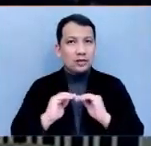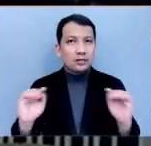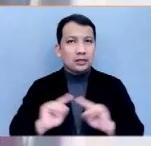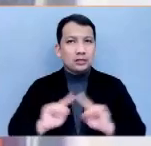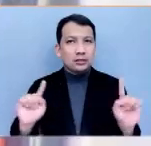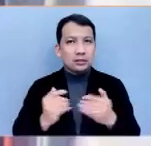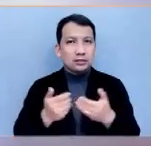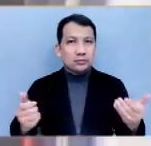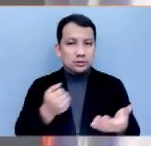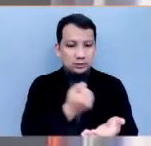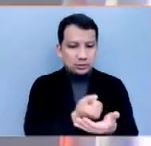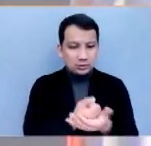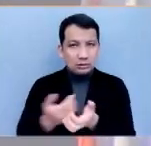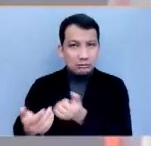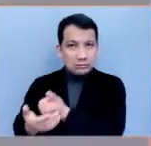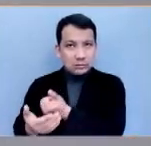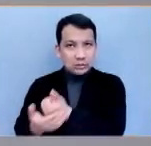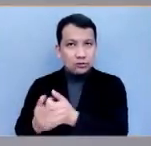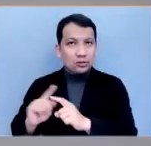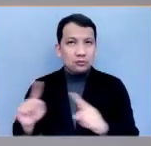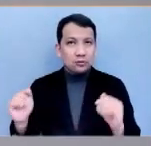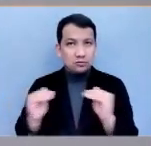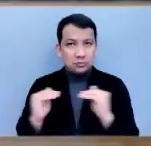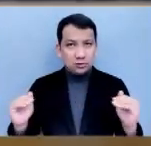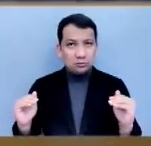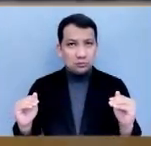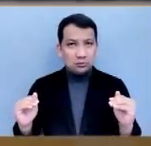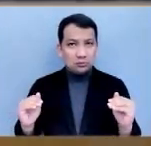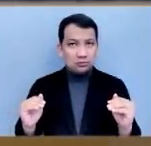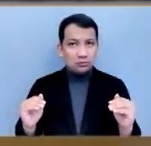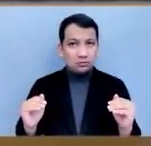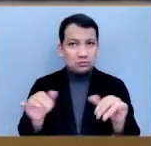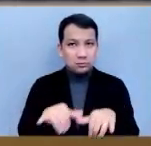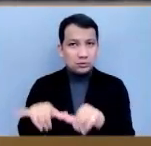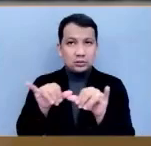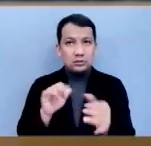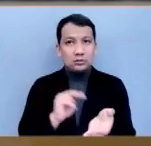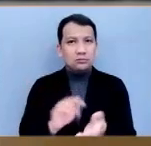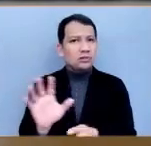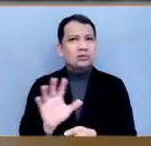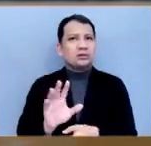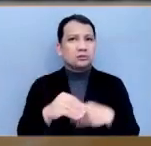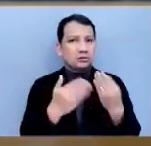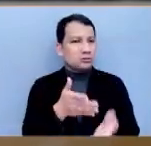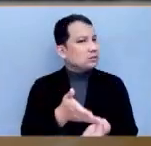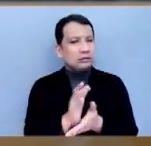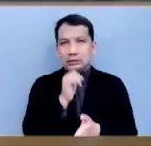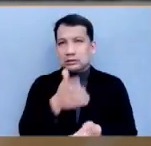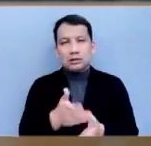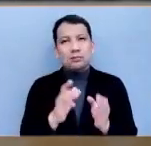sweldo. Hindi naman namin pwedeng ibigay sa undergraduate nurse. Hindi naman talaga pwede yun. Kaya